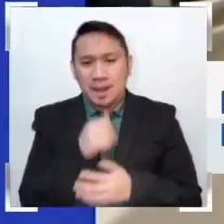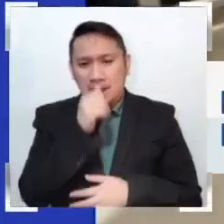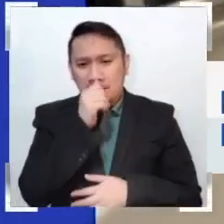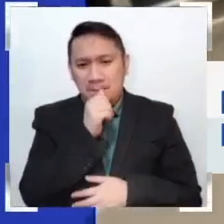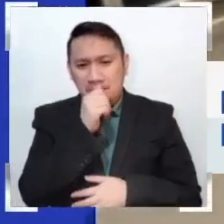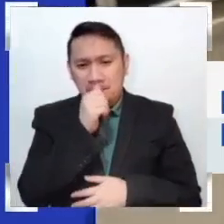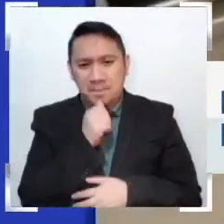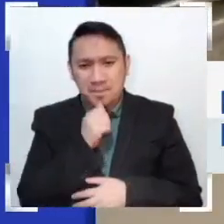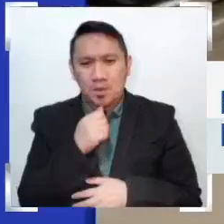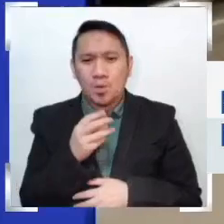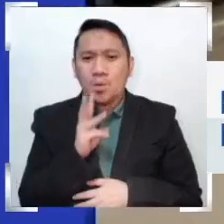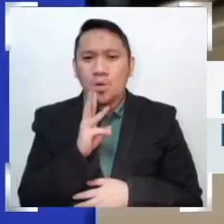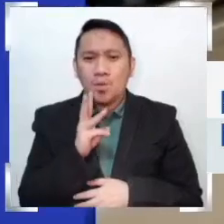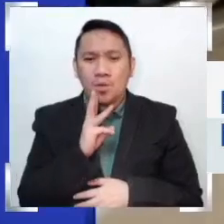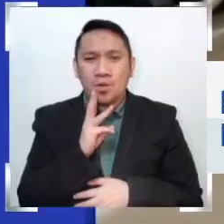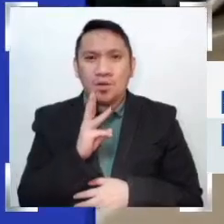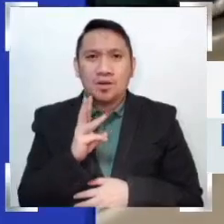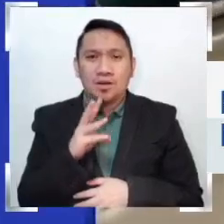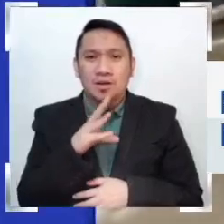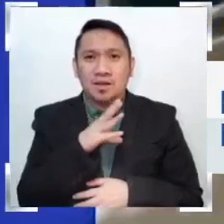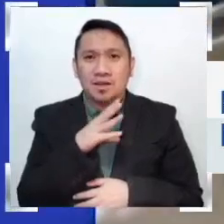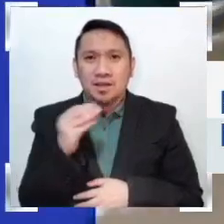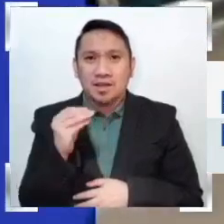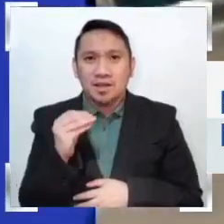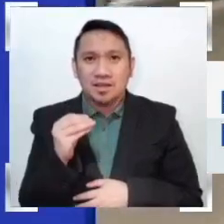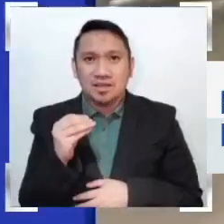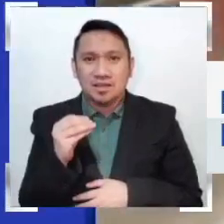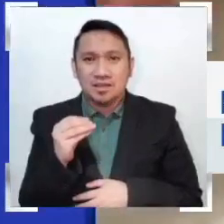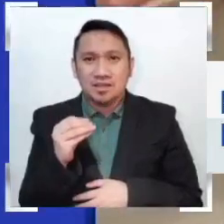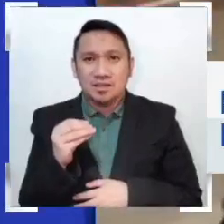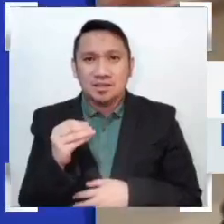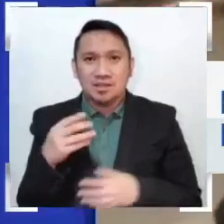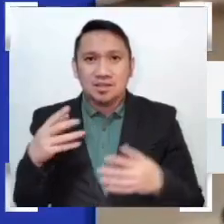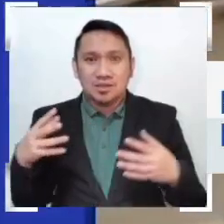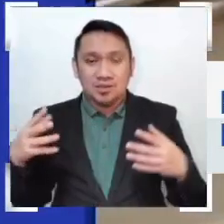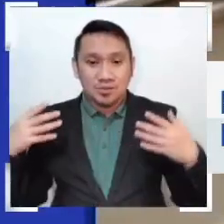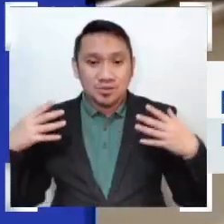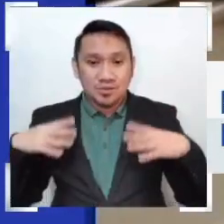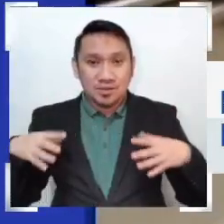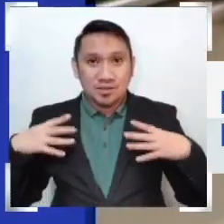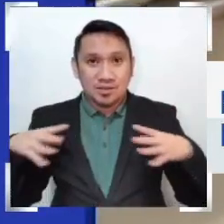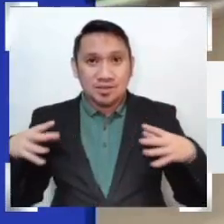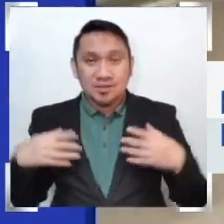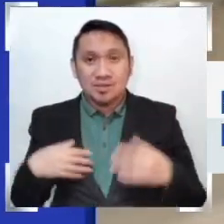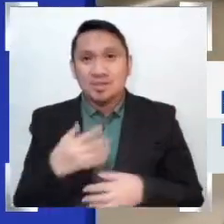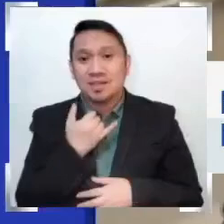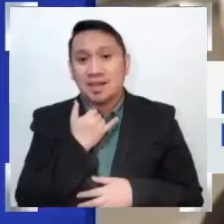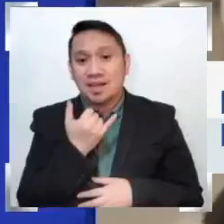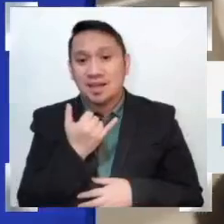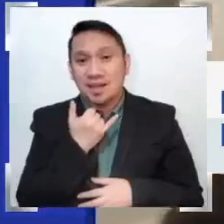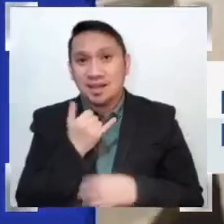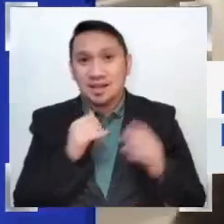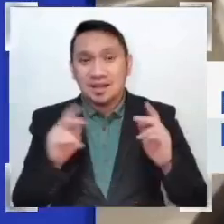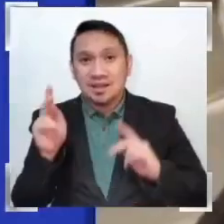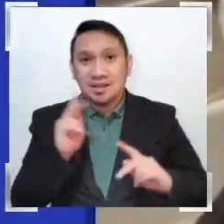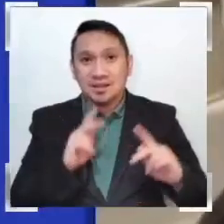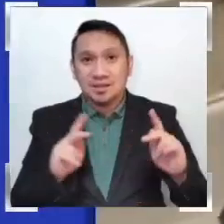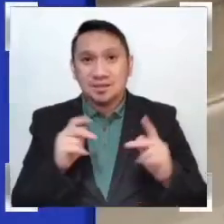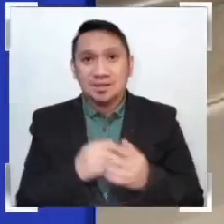mukha at dahan-dahan ang sinisip-sip ng kanyang mga damit ang ulan, napahiyaw na lang ang mga pasahero nang biglang.